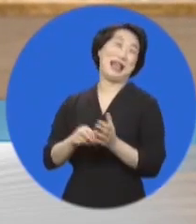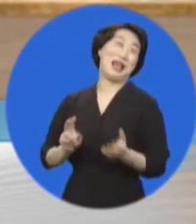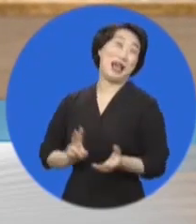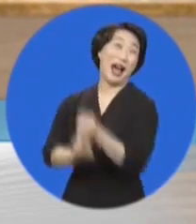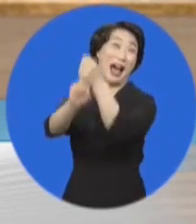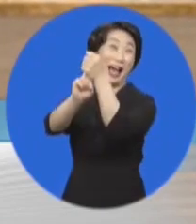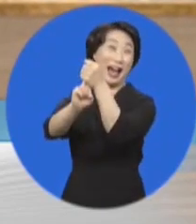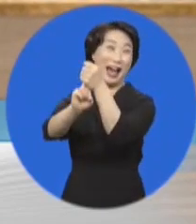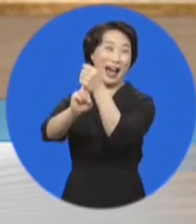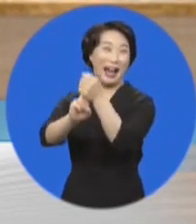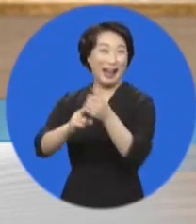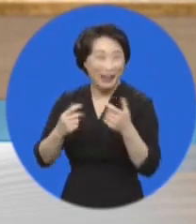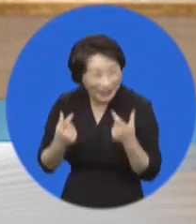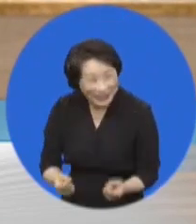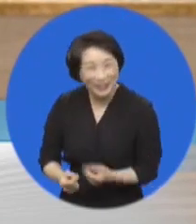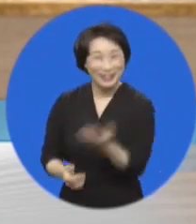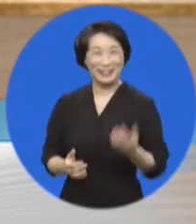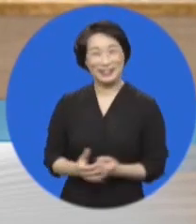소리가 절로 나오지 않겠어?